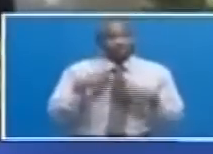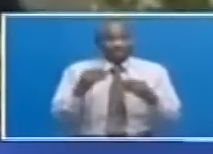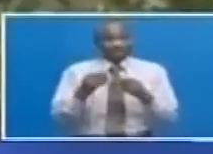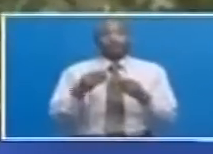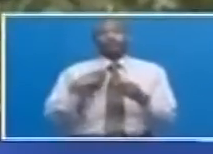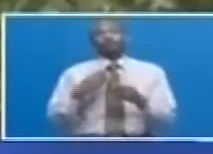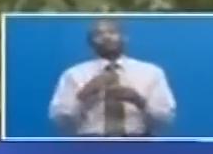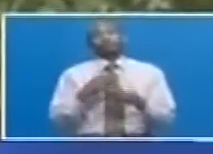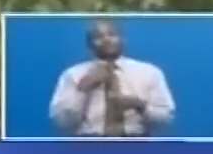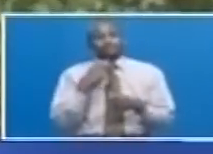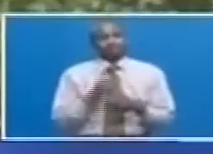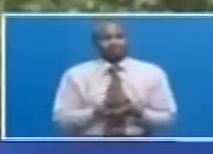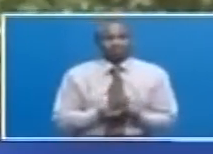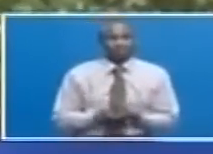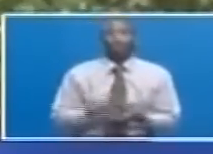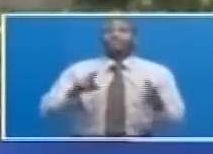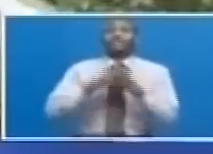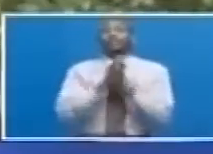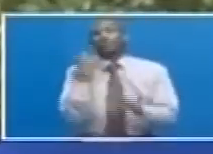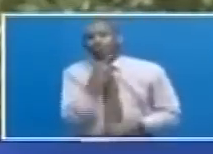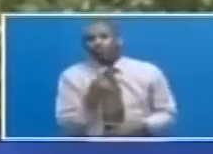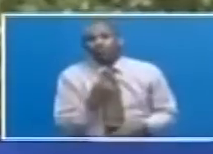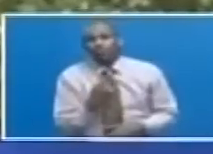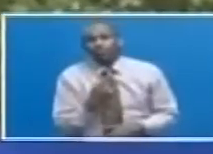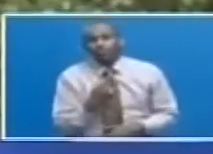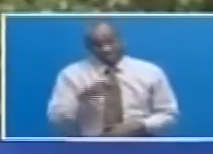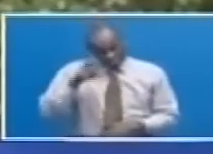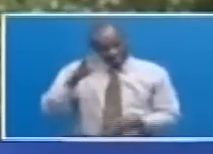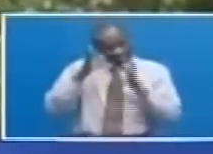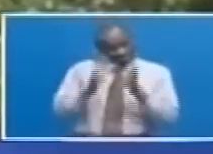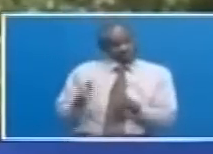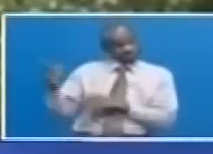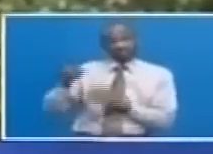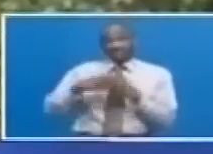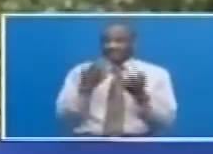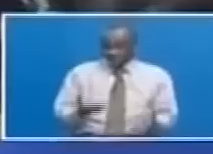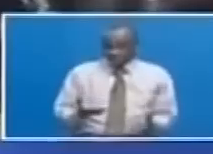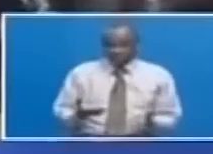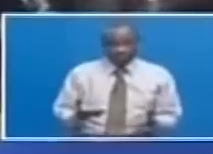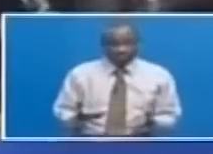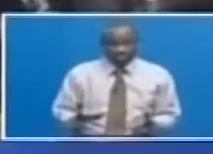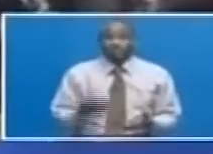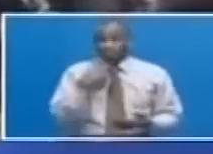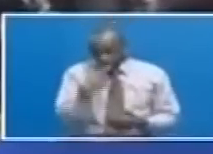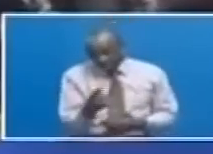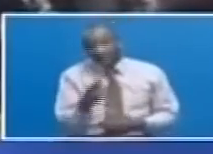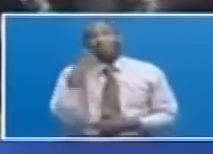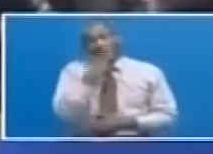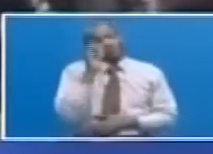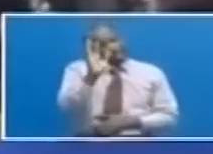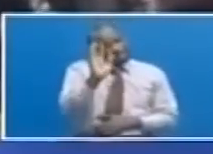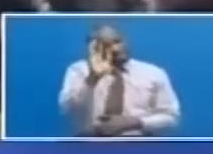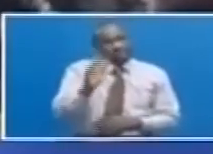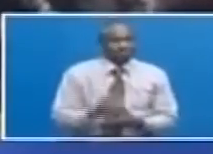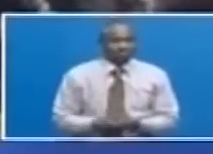ya kujitetea. Tunauliza ni nani tunaanzia? Omuchama atachukua fursa hiyo kukiri kwa kinywa chake